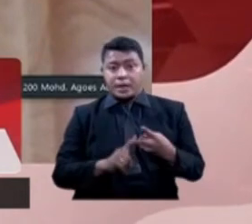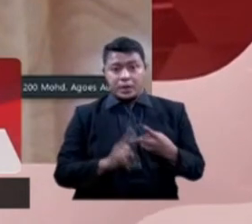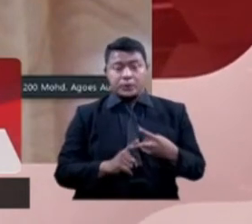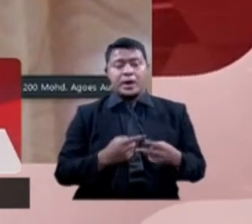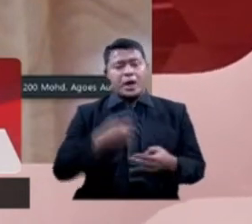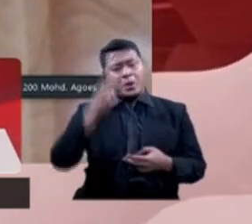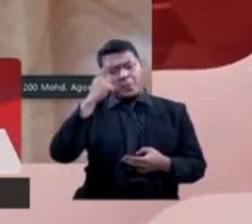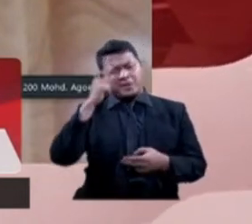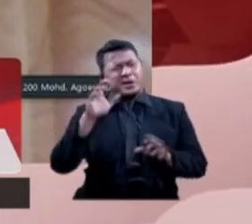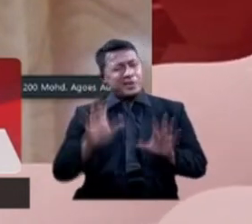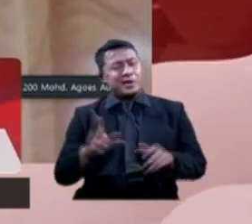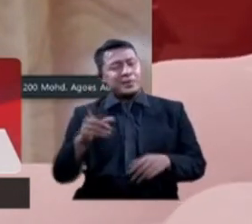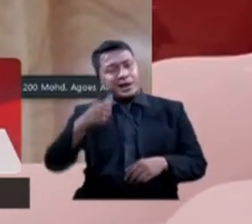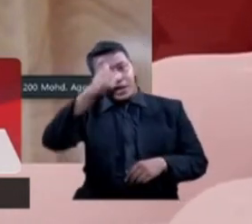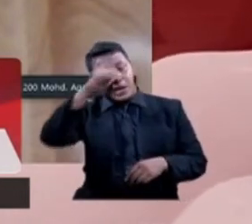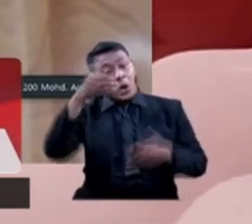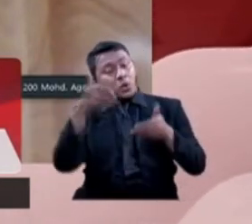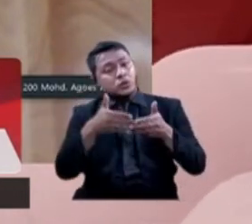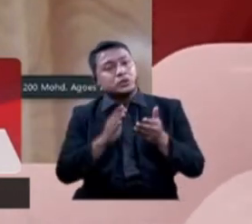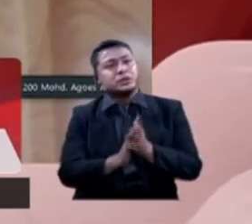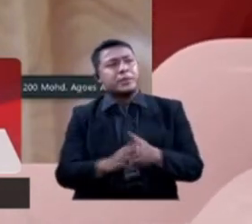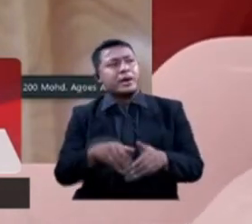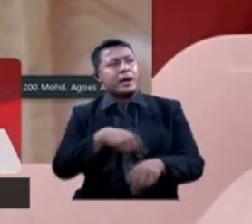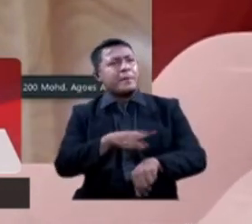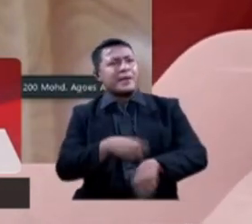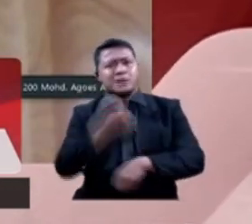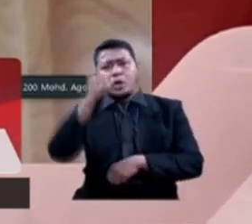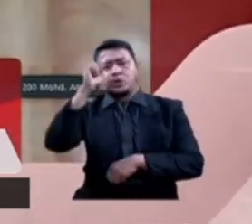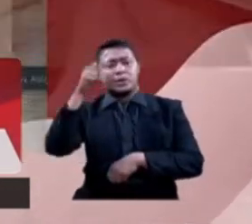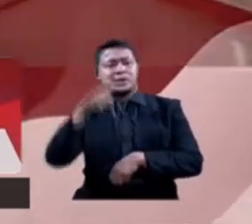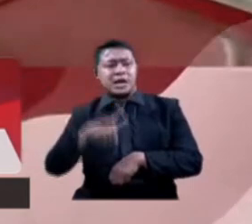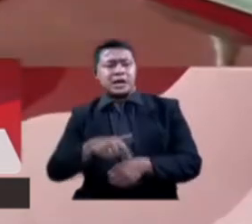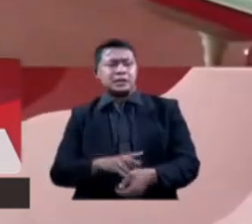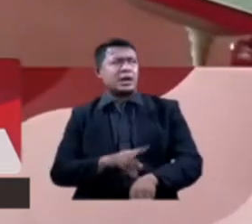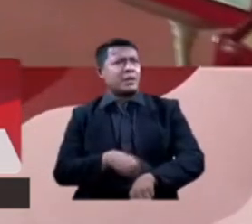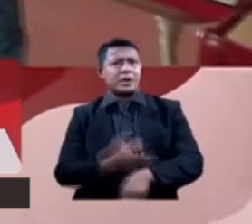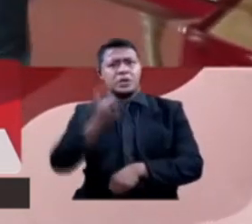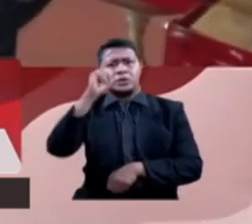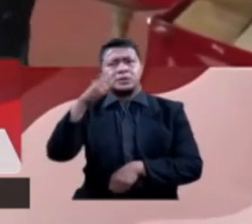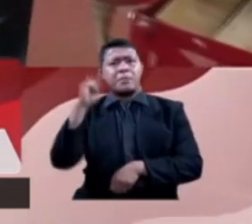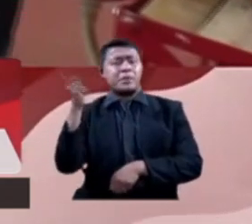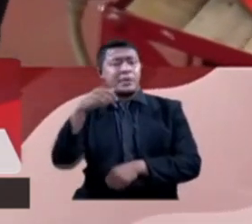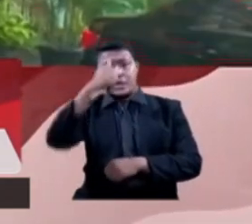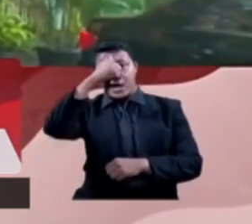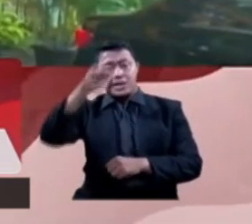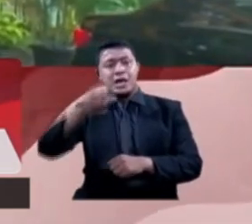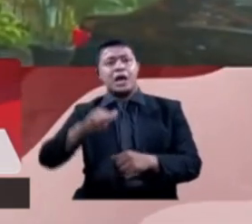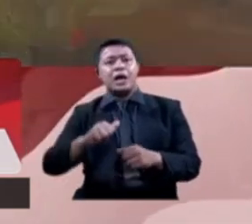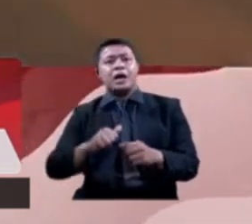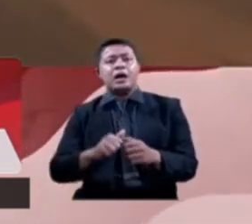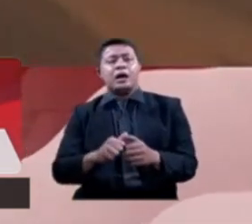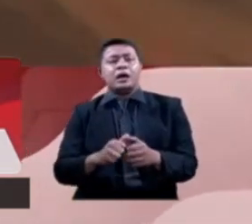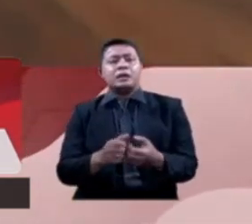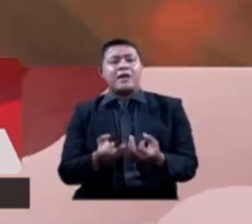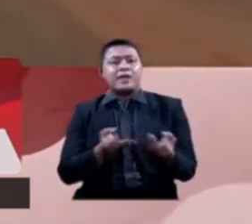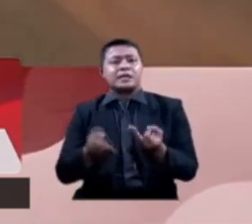ayo kita belajar banyak sekali dari India khususnya pada saat masa kerja sekarang pada saat Michiels pasutri sekarang Pemerintah India dalam hal infrastruktur